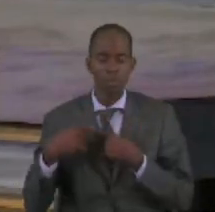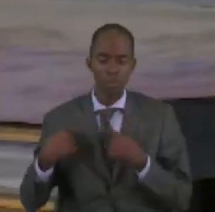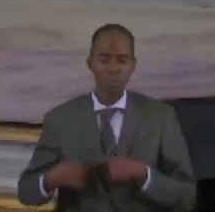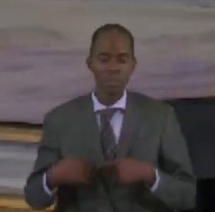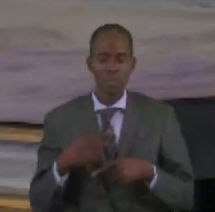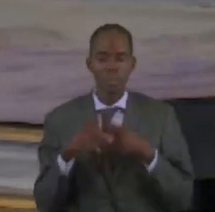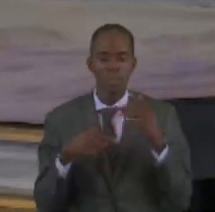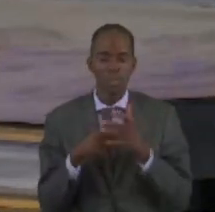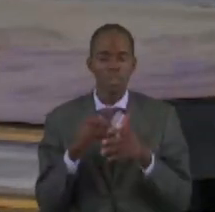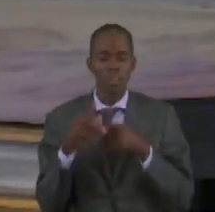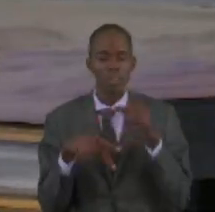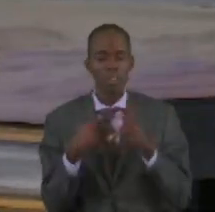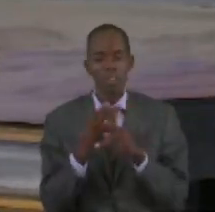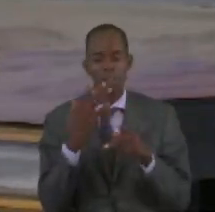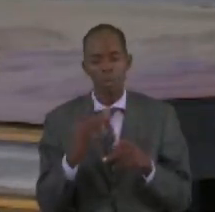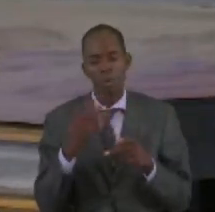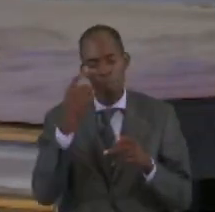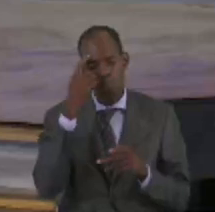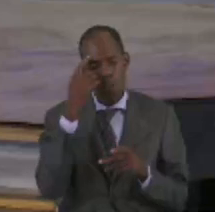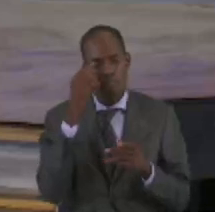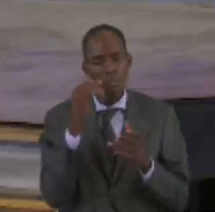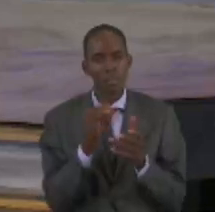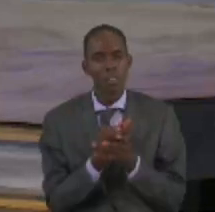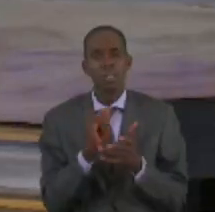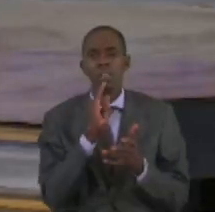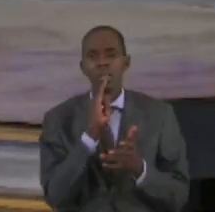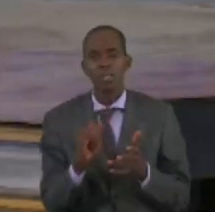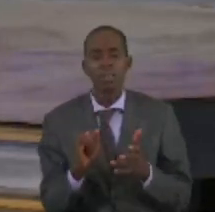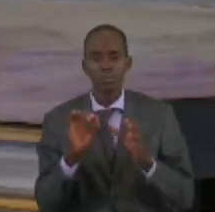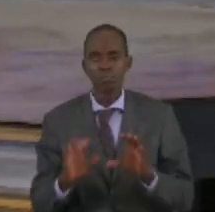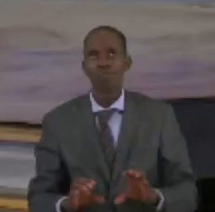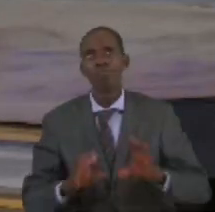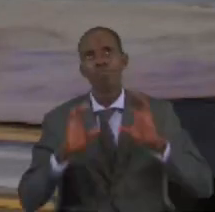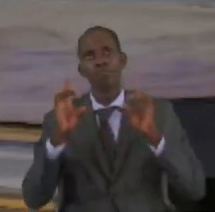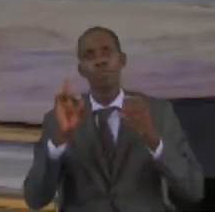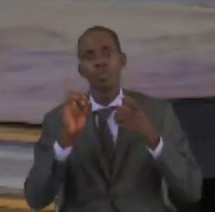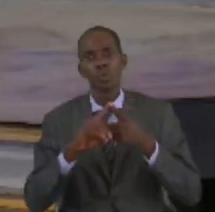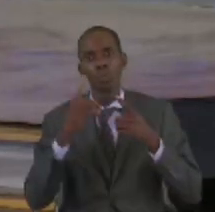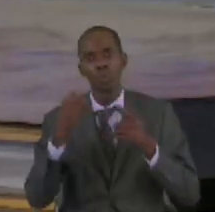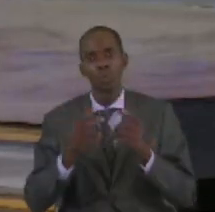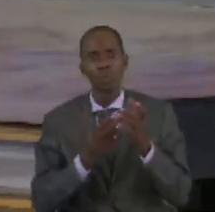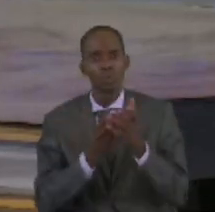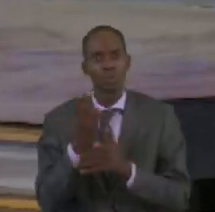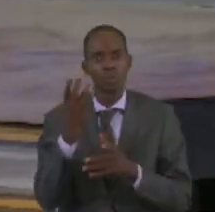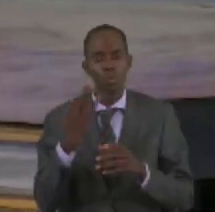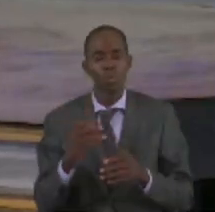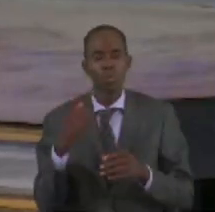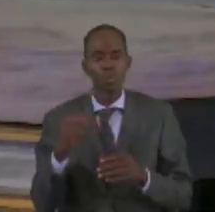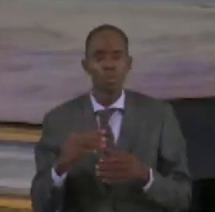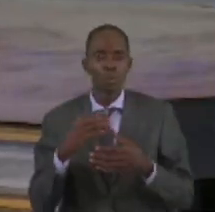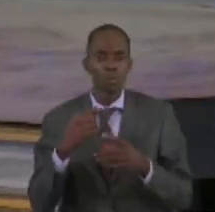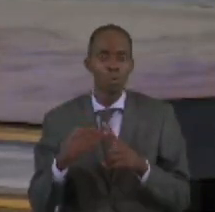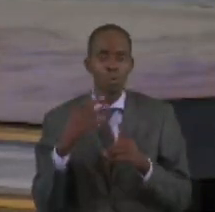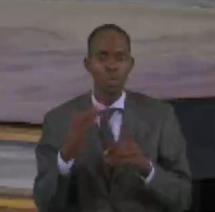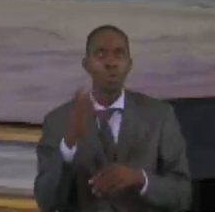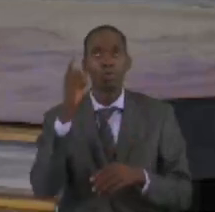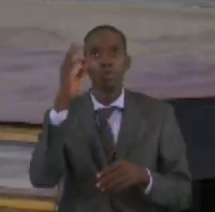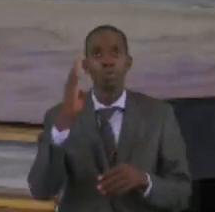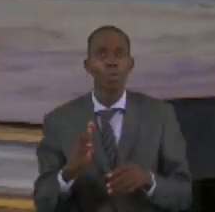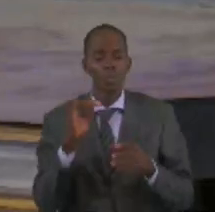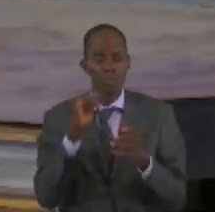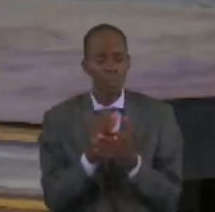tel cœur, qu'une telle pensée, un tel esprit qui se consacre à la